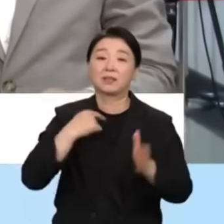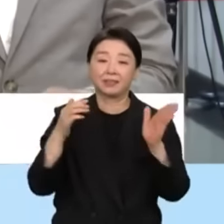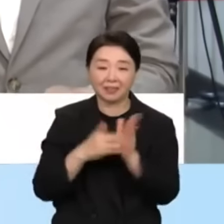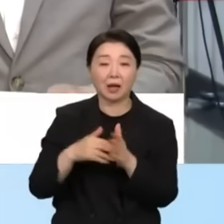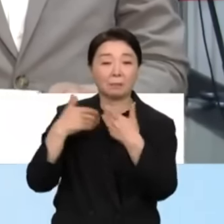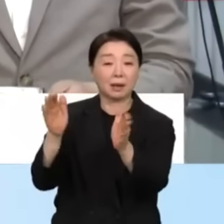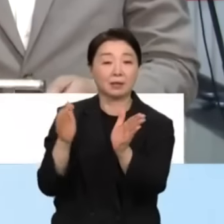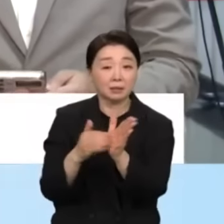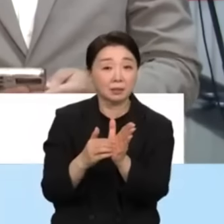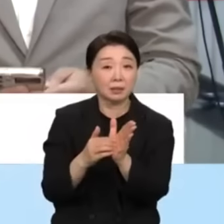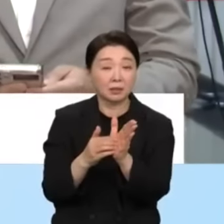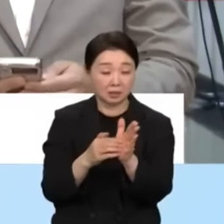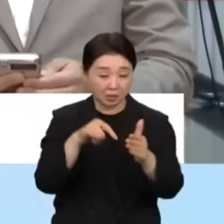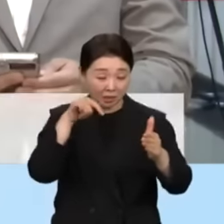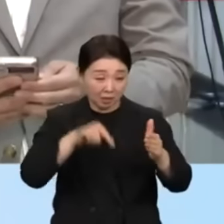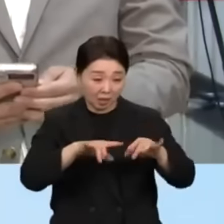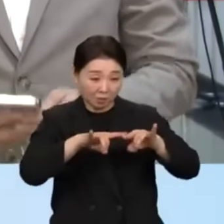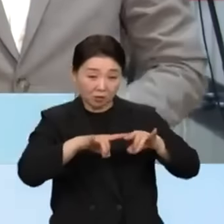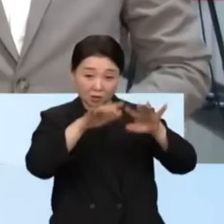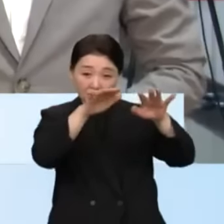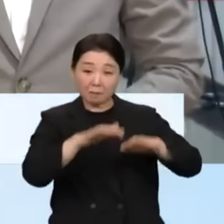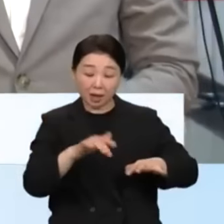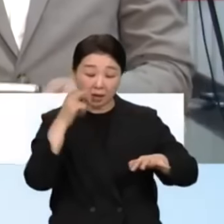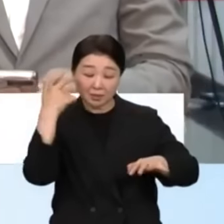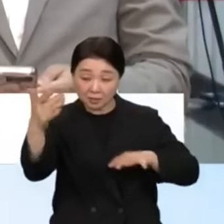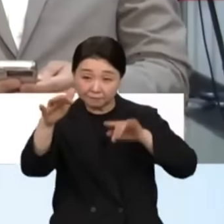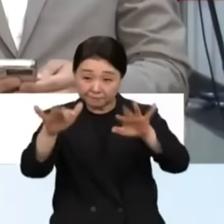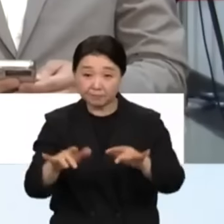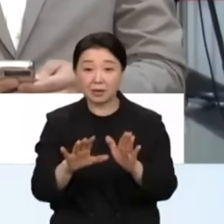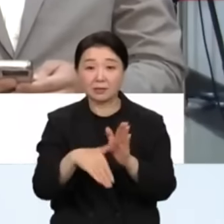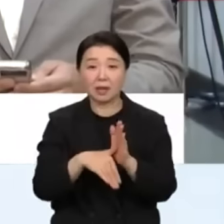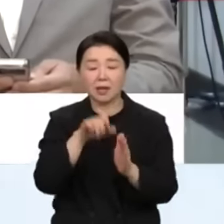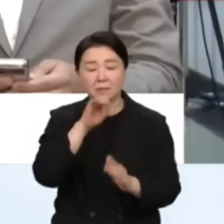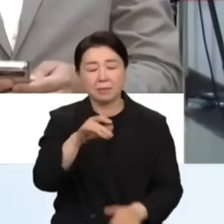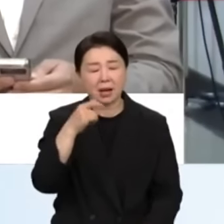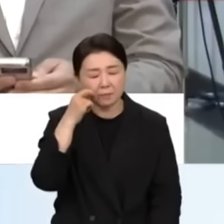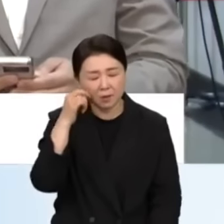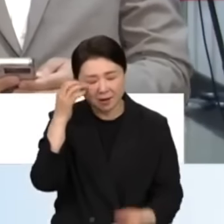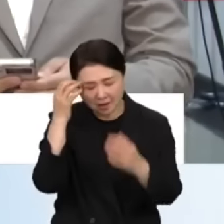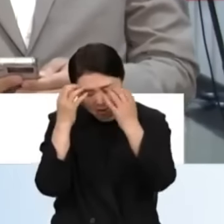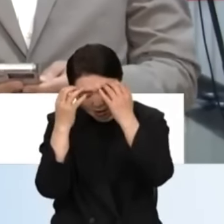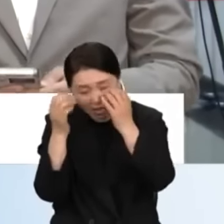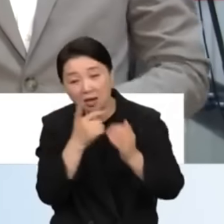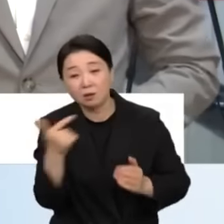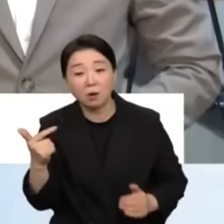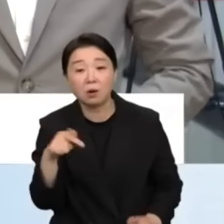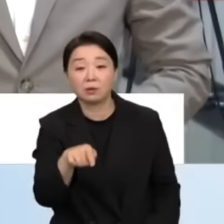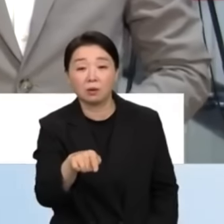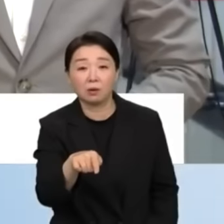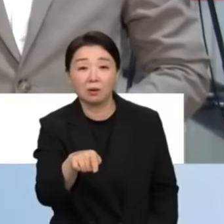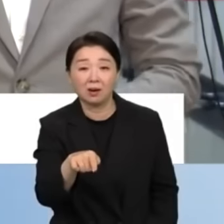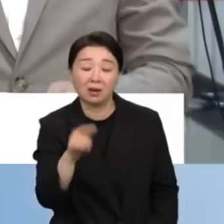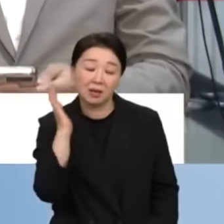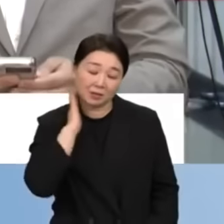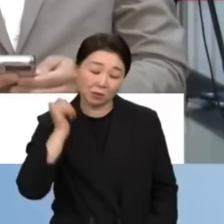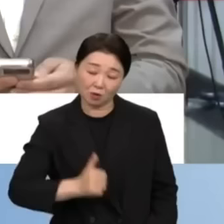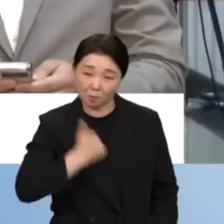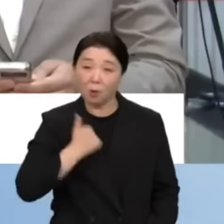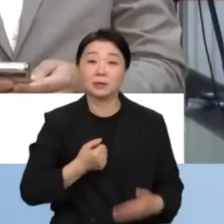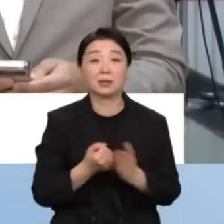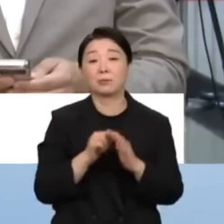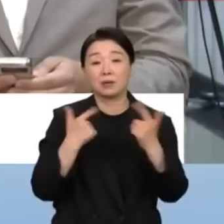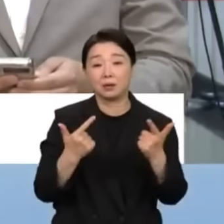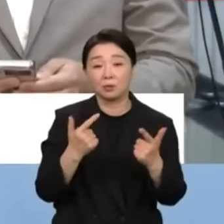반박했습니다. 또 내부 전산망에 올린 지휘 서신에서 말하지 못하는 고뇌만이 가득하다고 적은 데 대해선 VIP 경로설 때문이